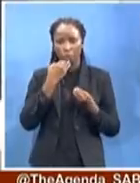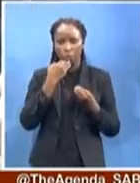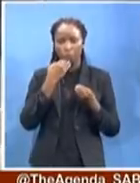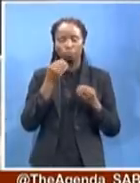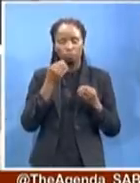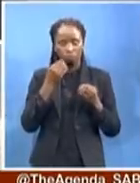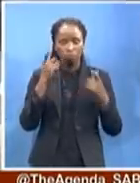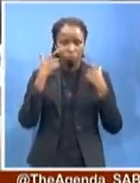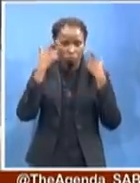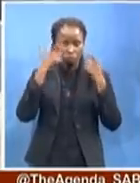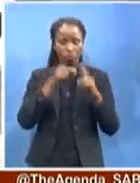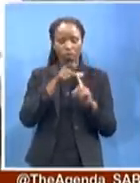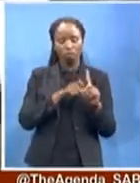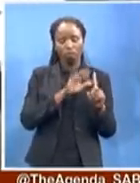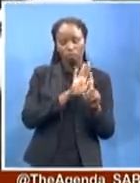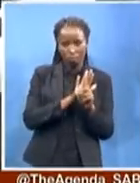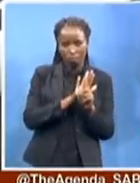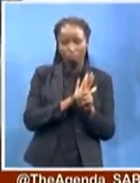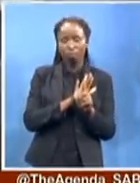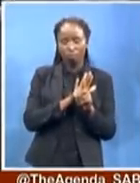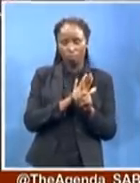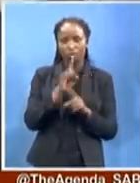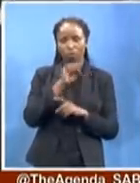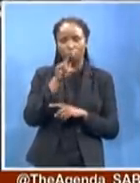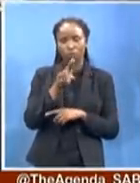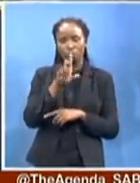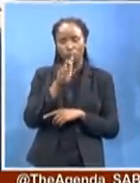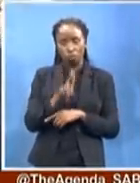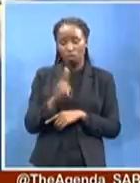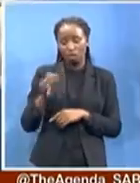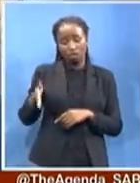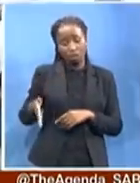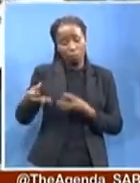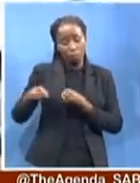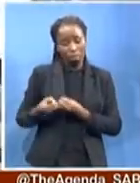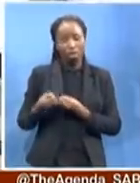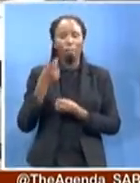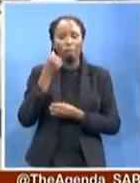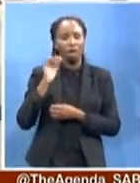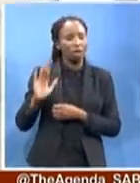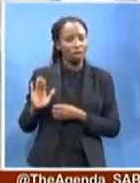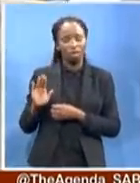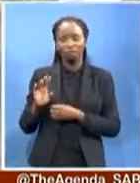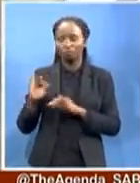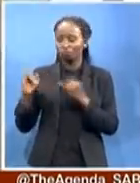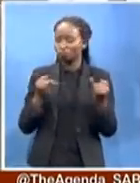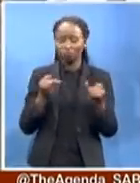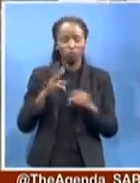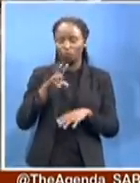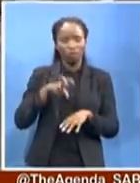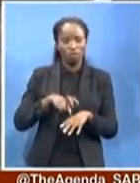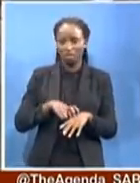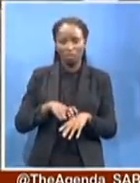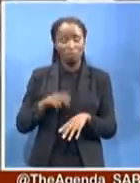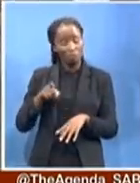With me here is a man who needs no introduction in when it comes to the culture of AmaZulu, when it comes to the practices